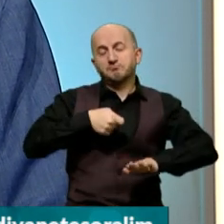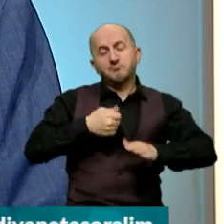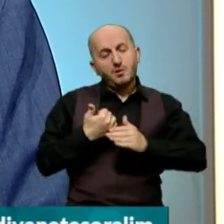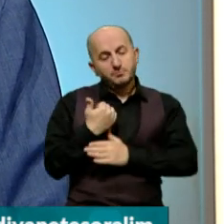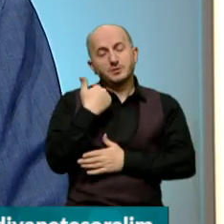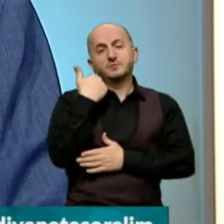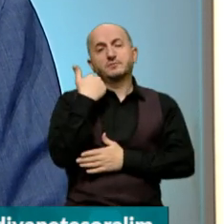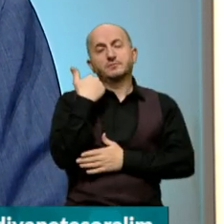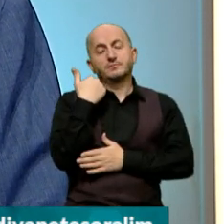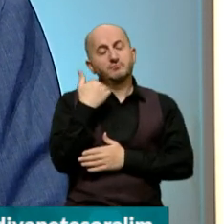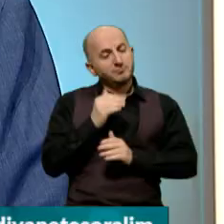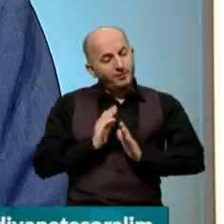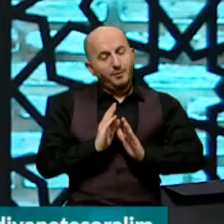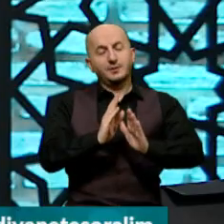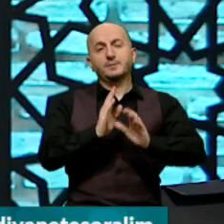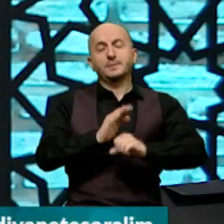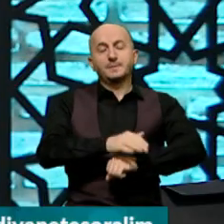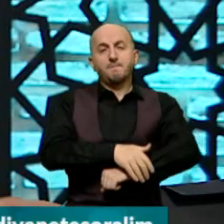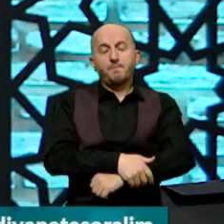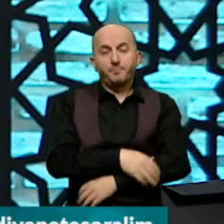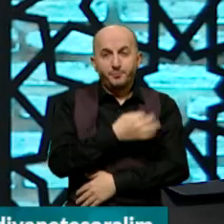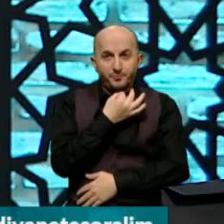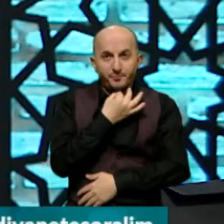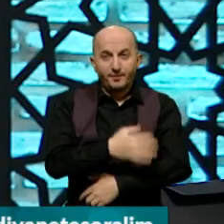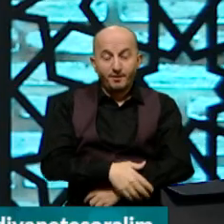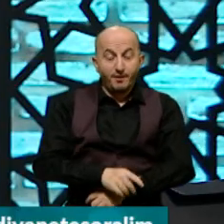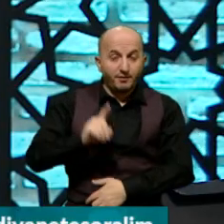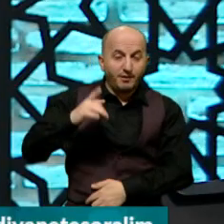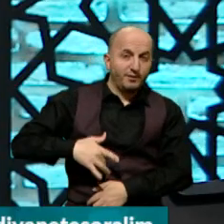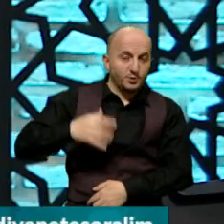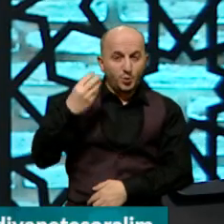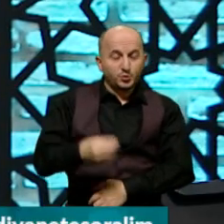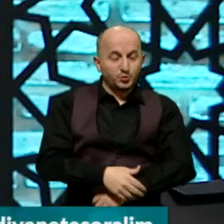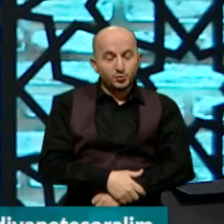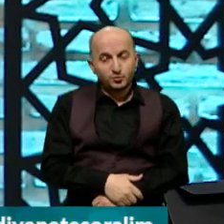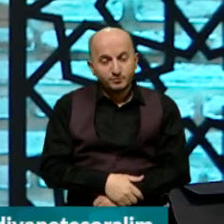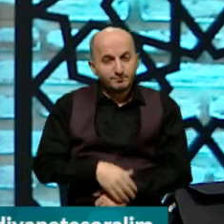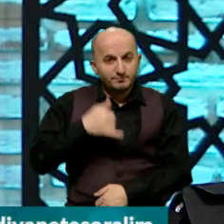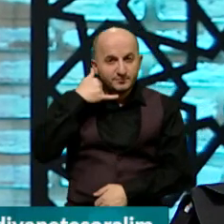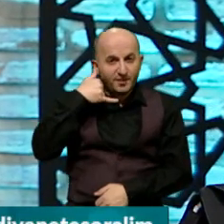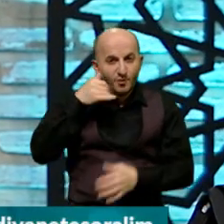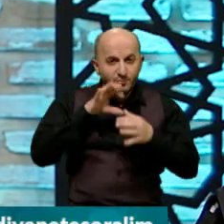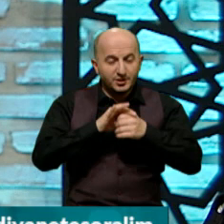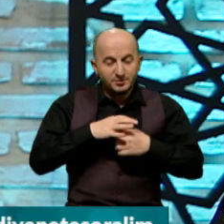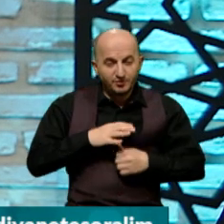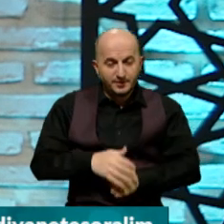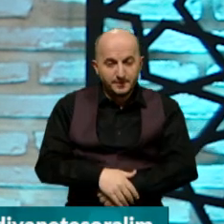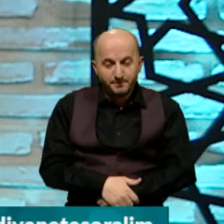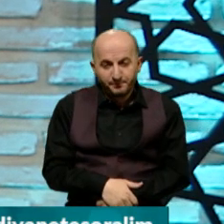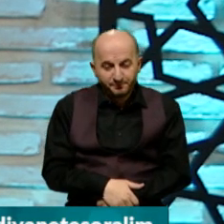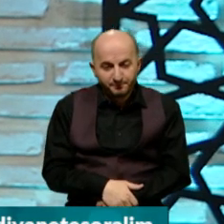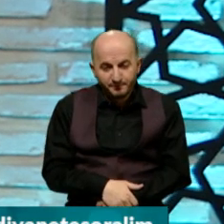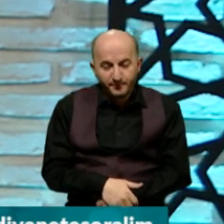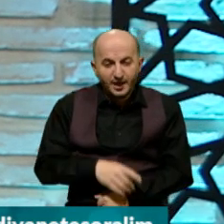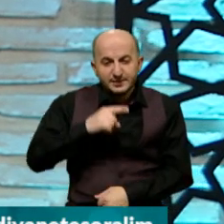abdestini yürütebilir. Peki. Teşekkür ederiz değerli hocam. Allah razı olsun. Bir telefon bağlantımız daha var değerli izleyiciler.